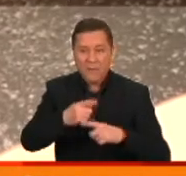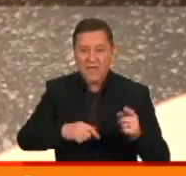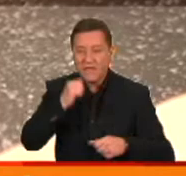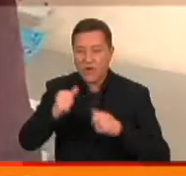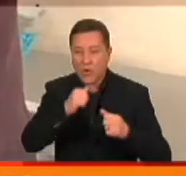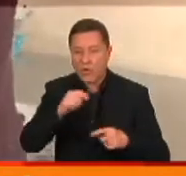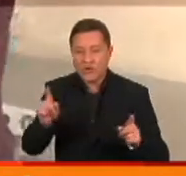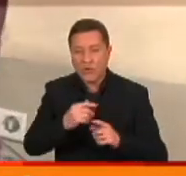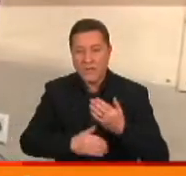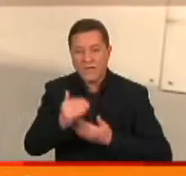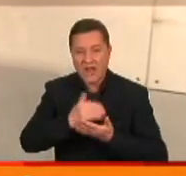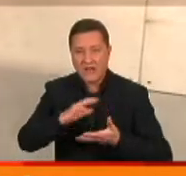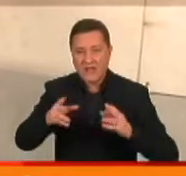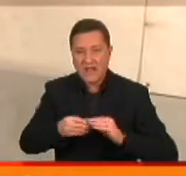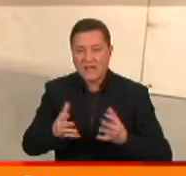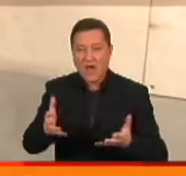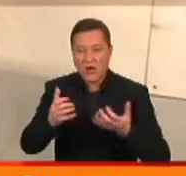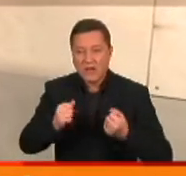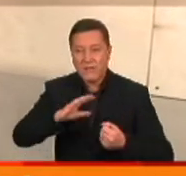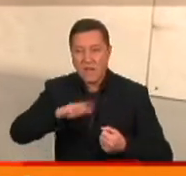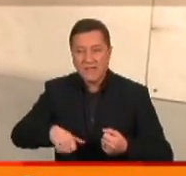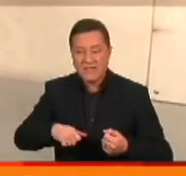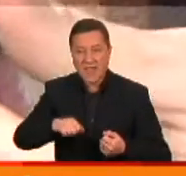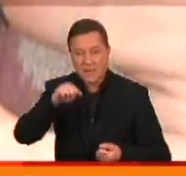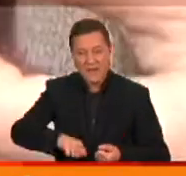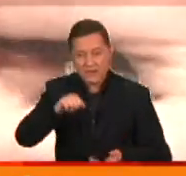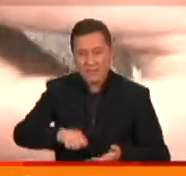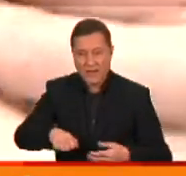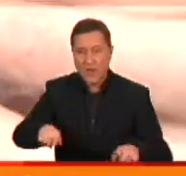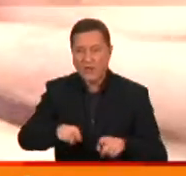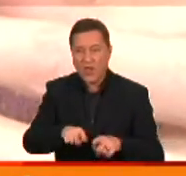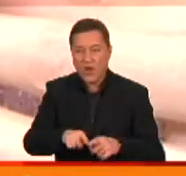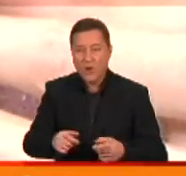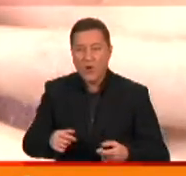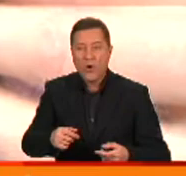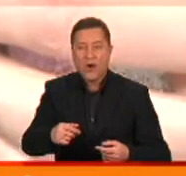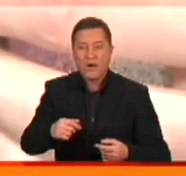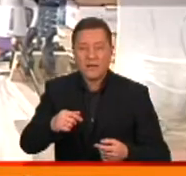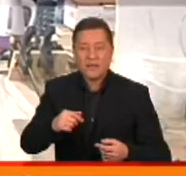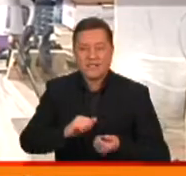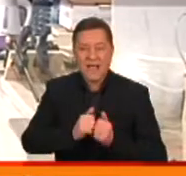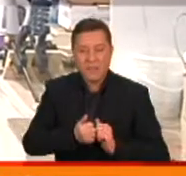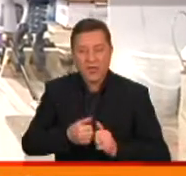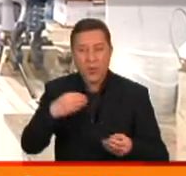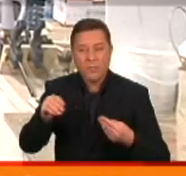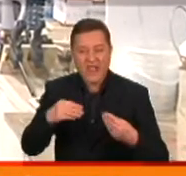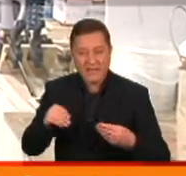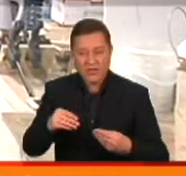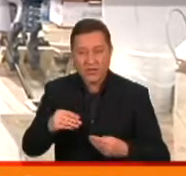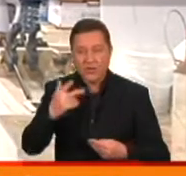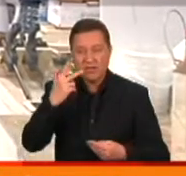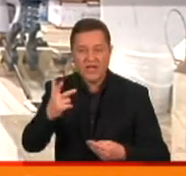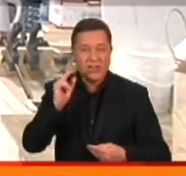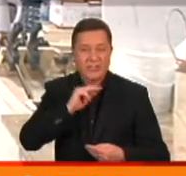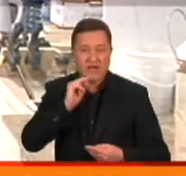щоб урешті-решт отримати після пресування ось таку гнучку та міцну заміну пластику. Три чашечки